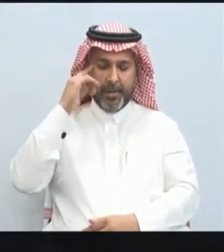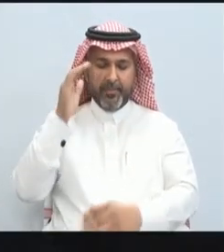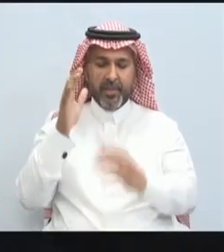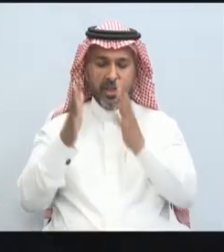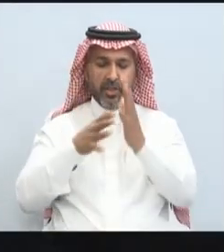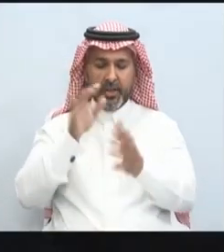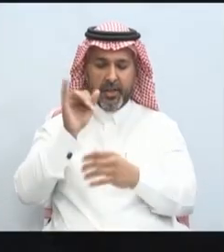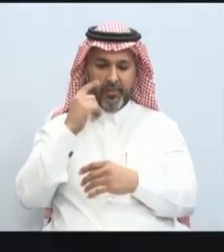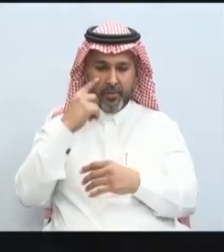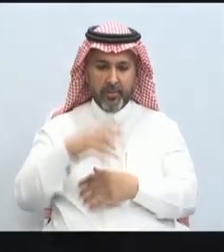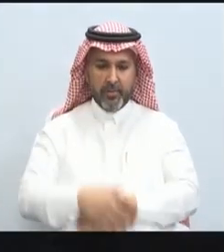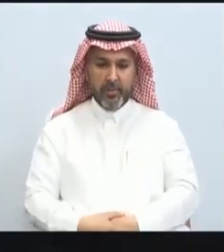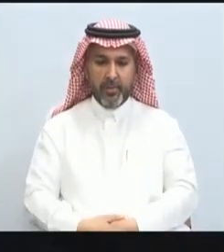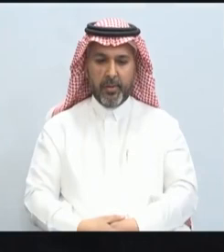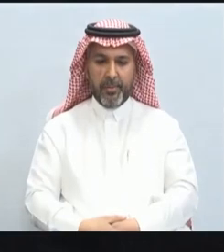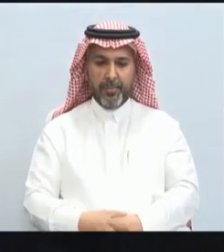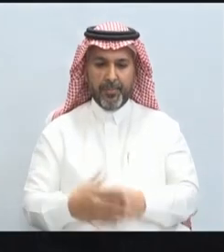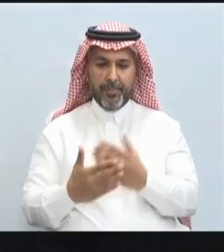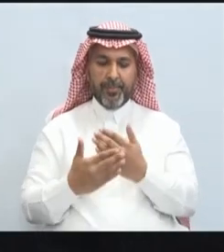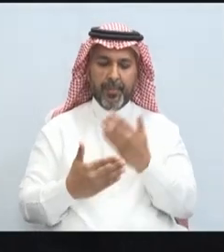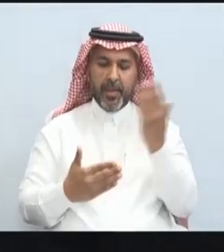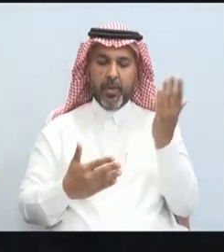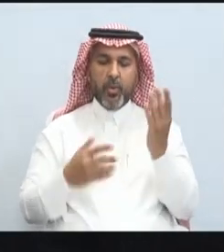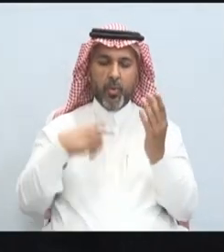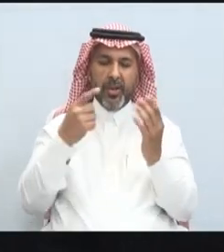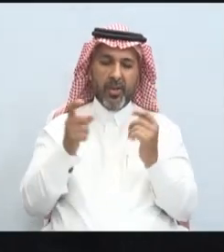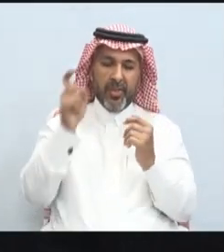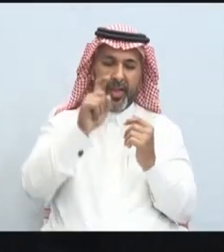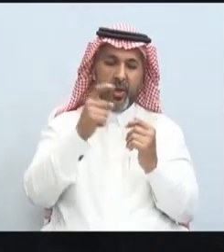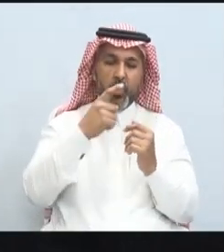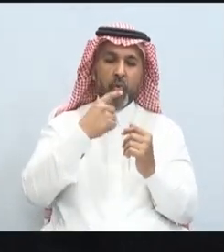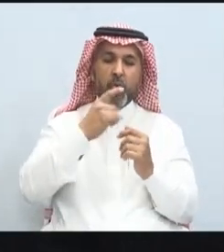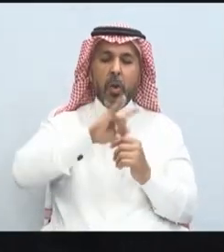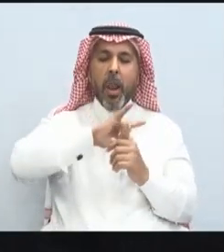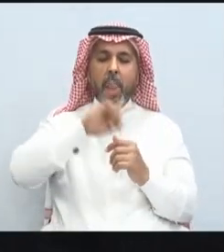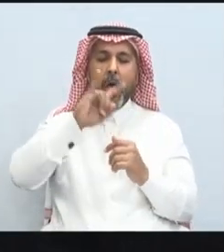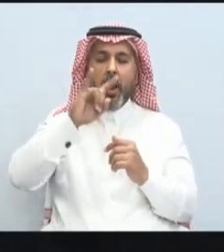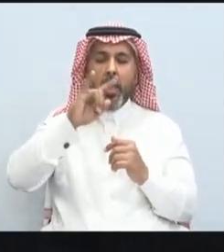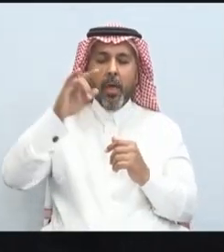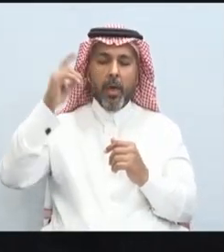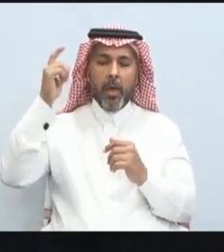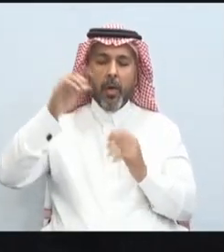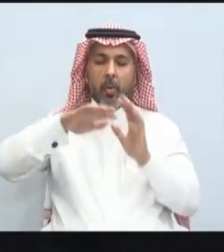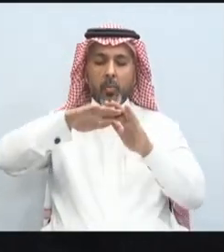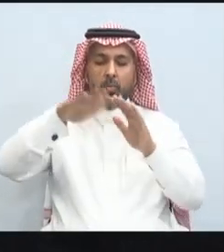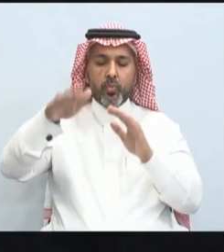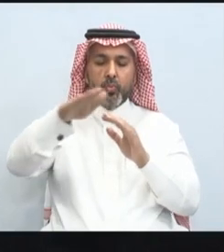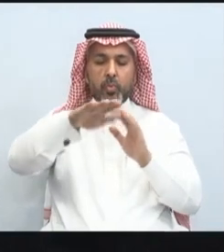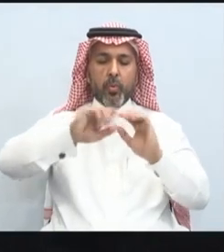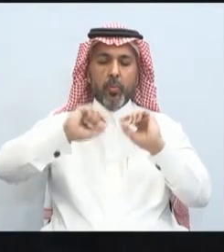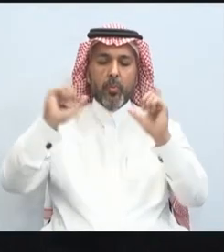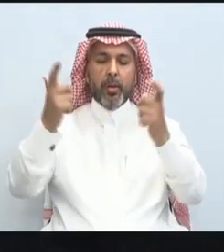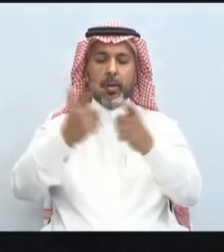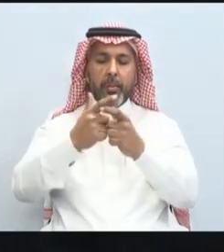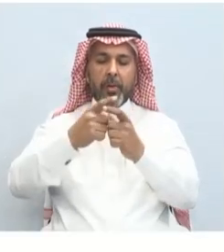ننظر هنا كل الطلاب ليسوا عباقره كل الطلاب كليه ليسوا عباقره